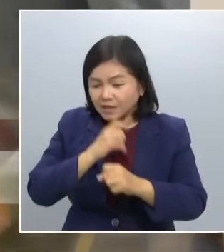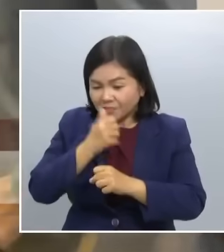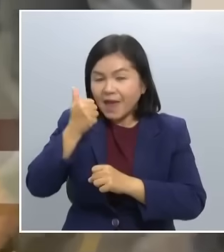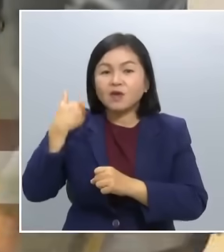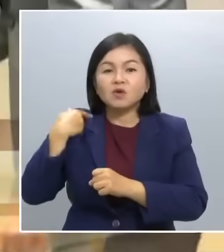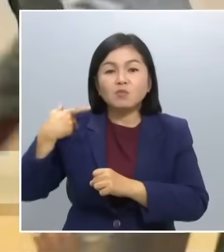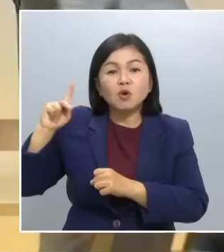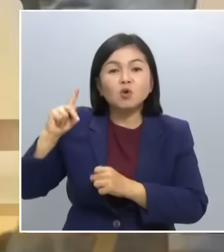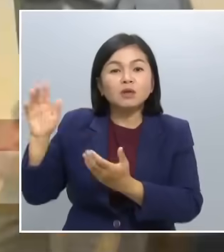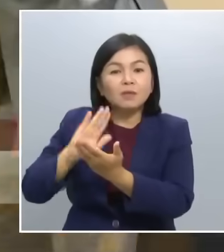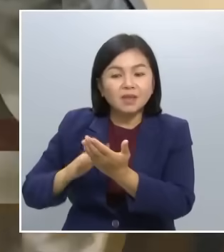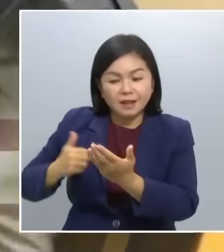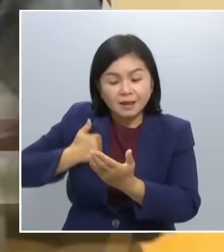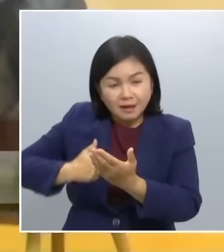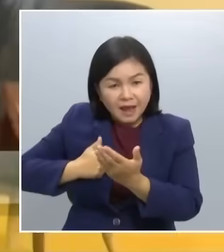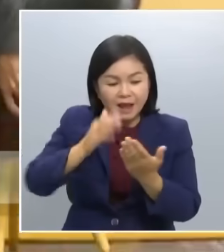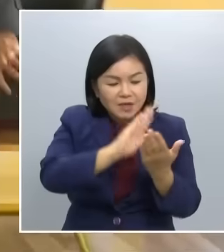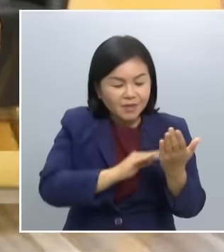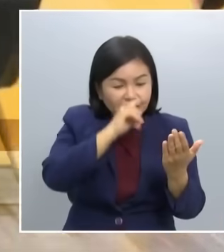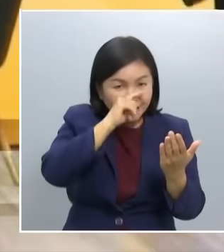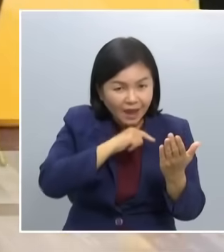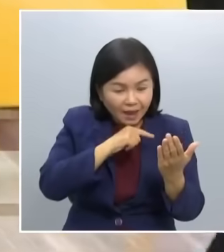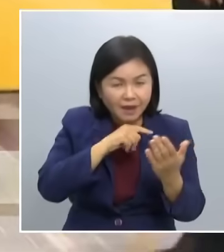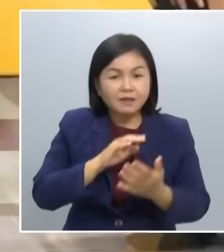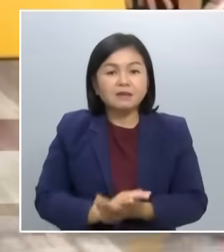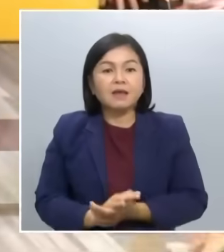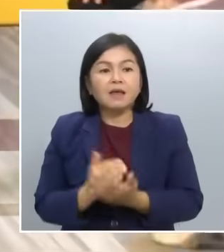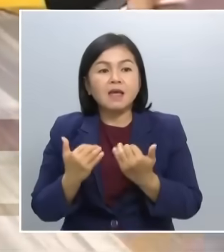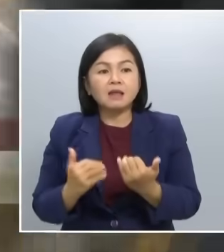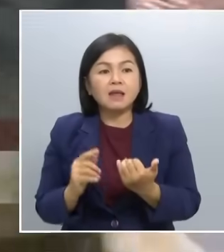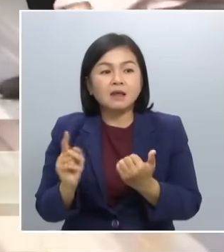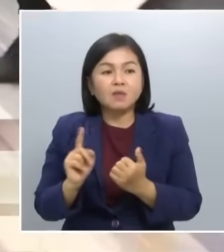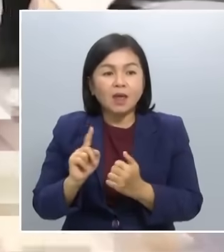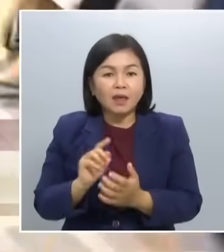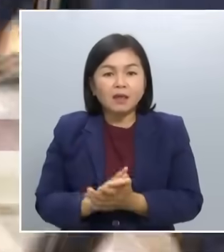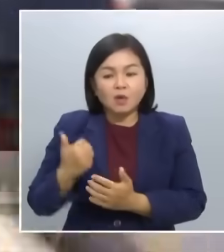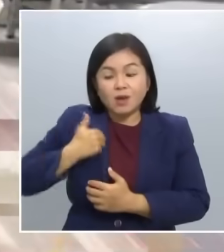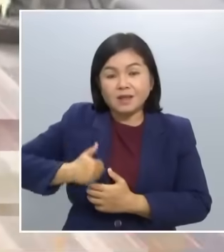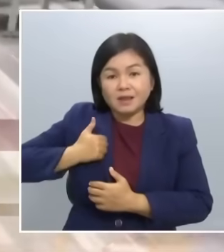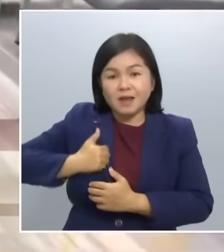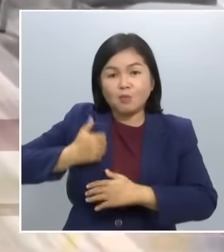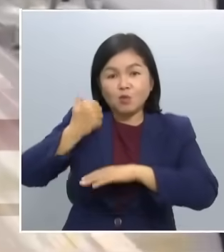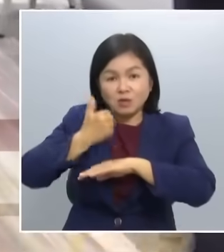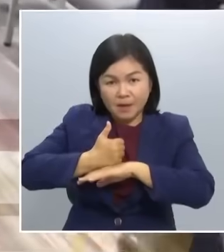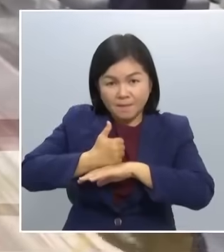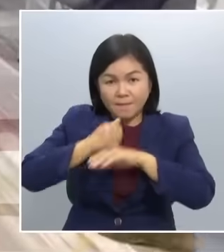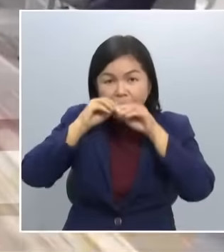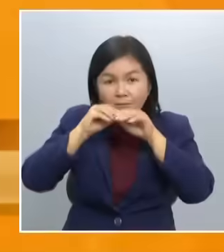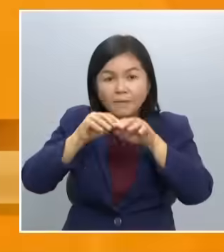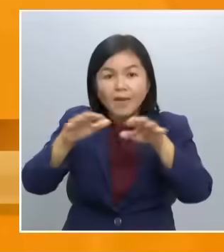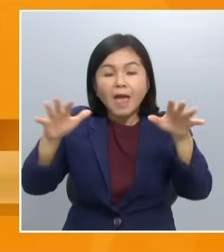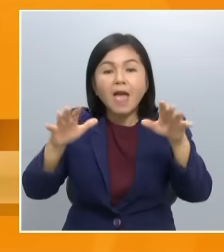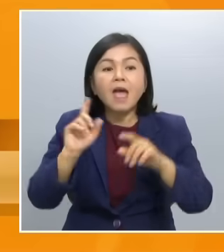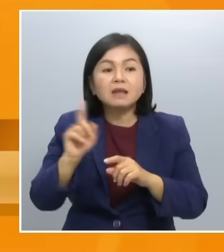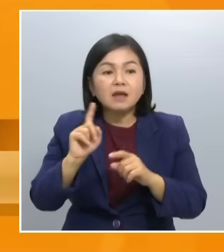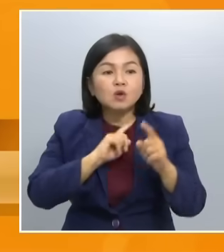ท่านผู้ชมจัสตินทรูโดขณะที่ตัวของจัสตินทรูโดในเวลาต่อมาก็โพสต์แล้วก็แท็กหาคุณเศรษฐ